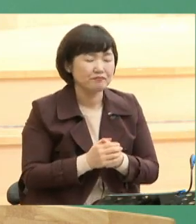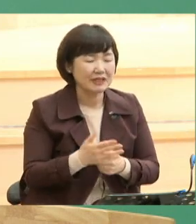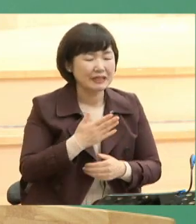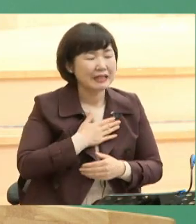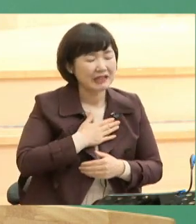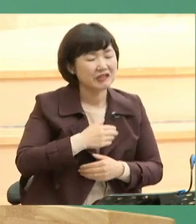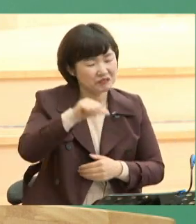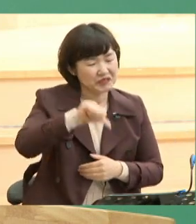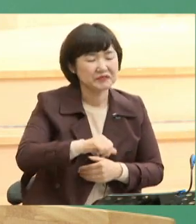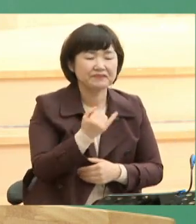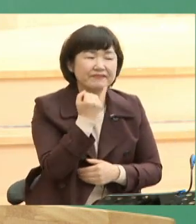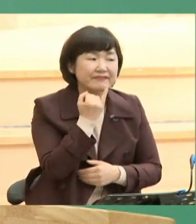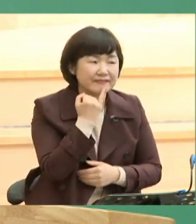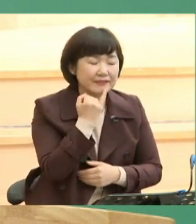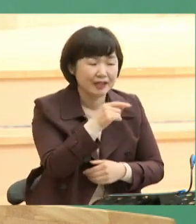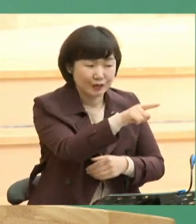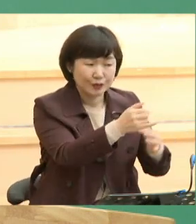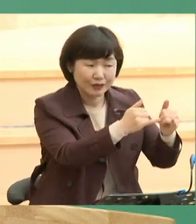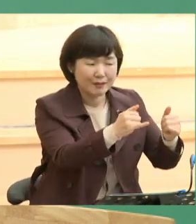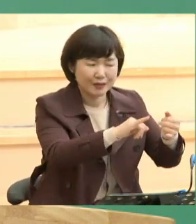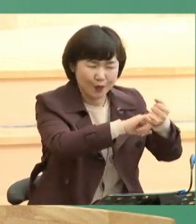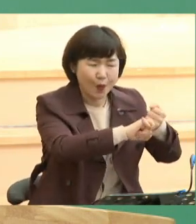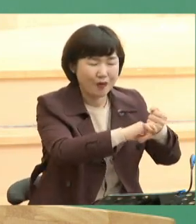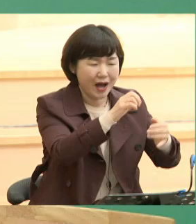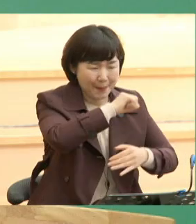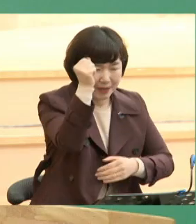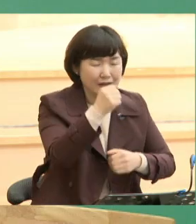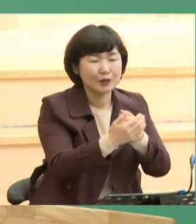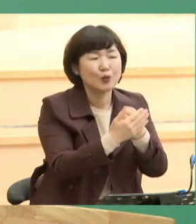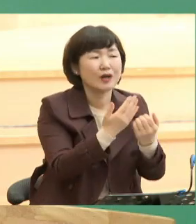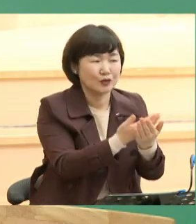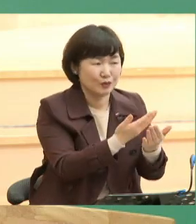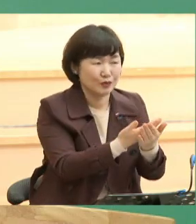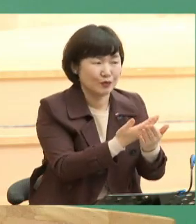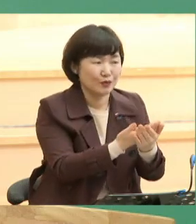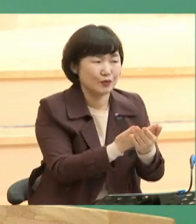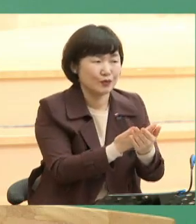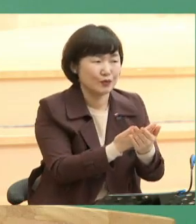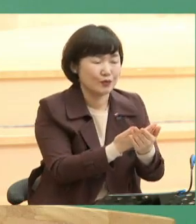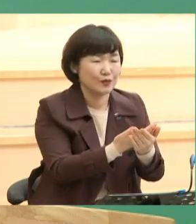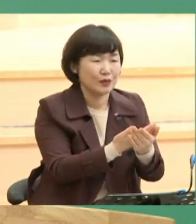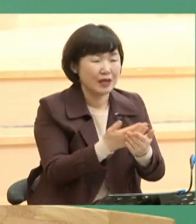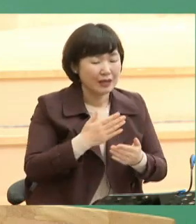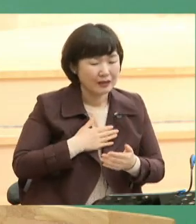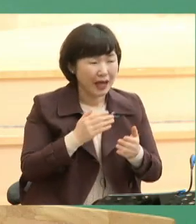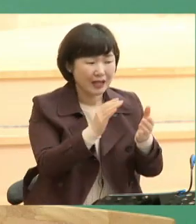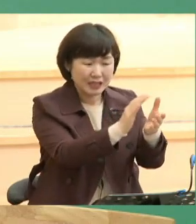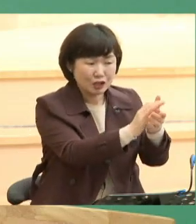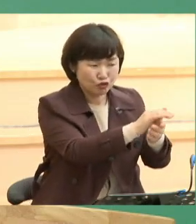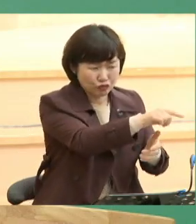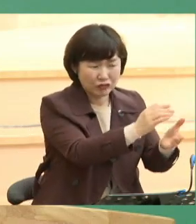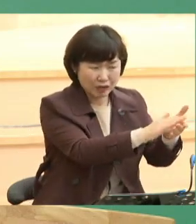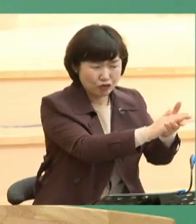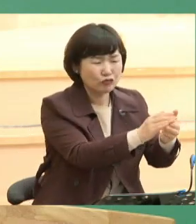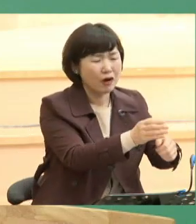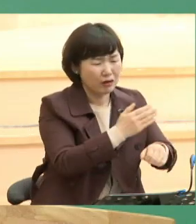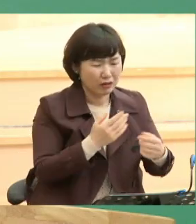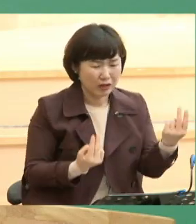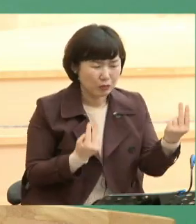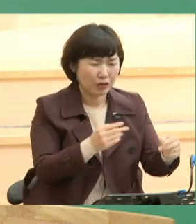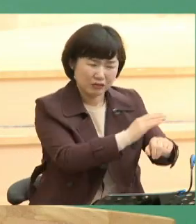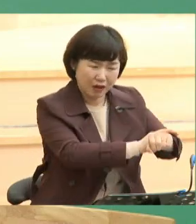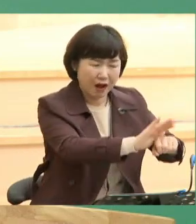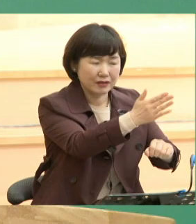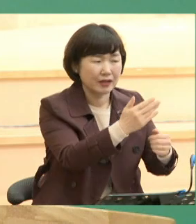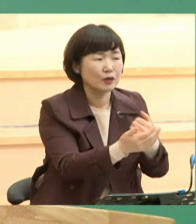나는 떨어져도 좋으니 좀 사람 바뀌어 버려 주십시오 내 친구가 나보다 더 잘 되게 해주십시오